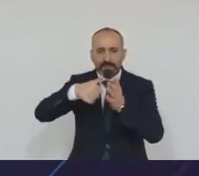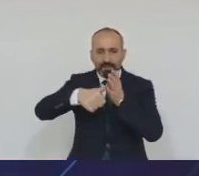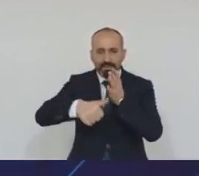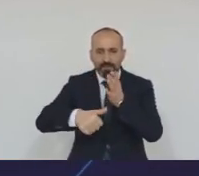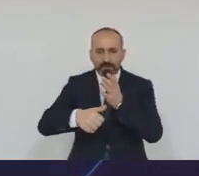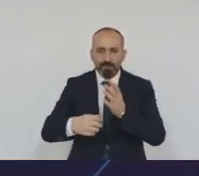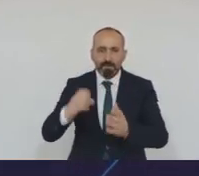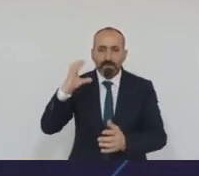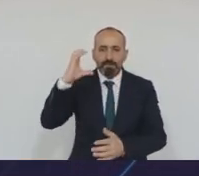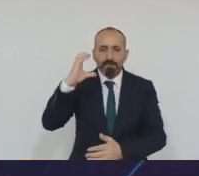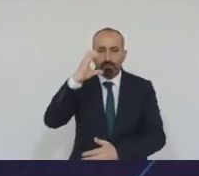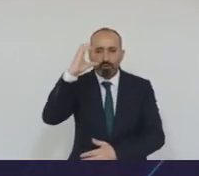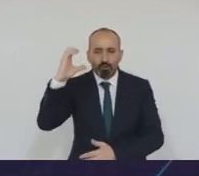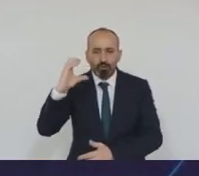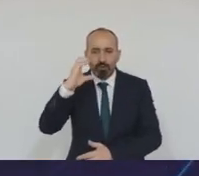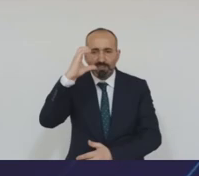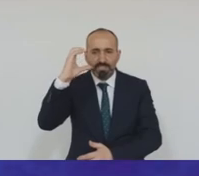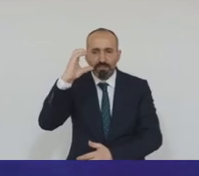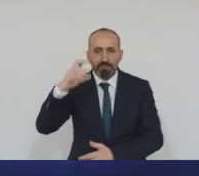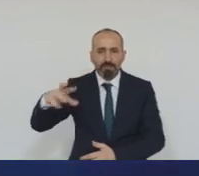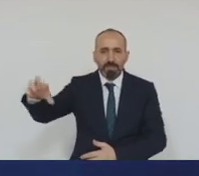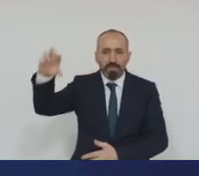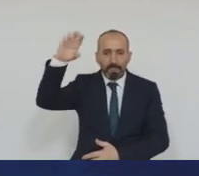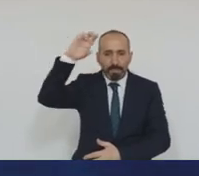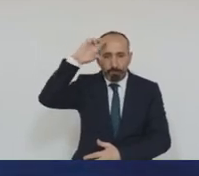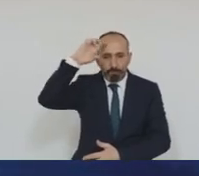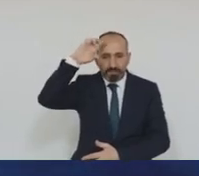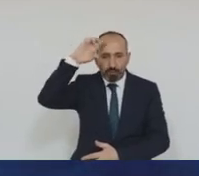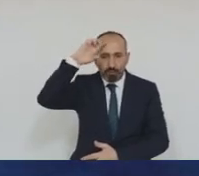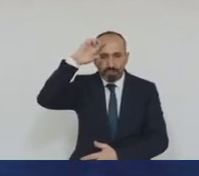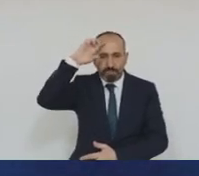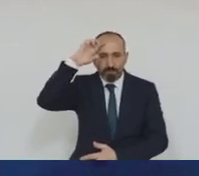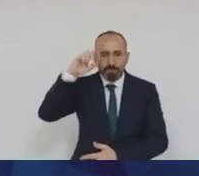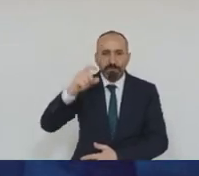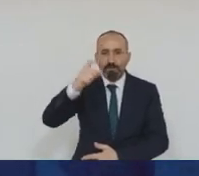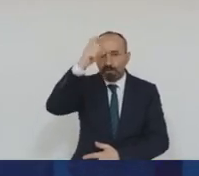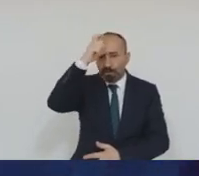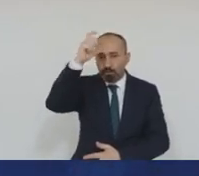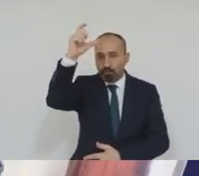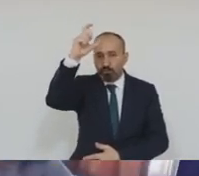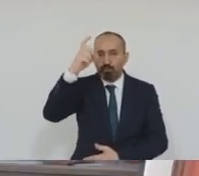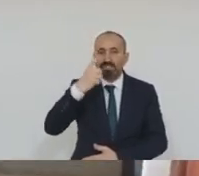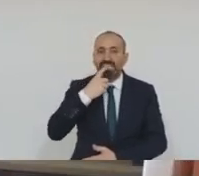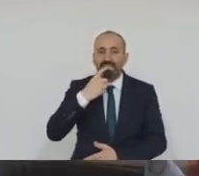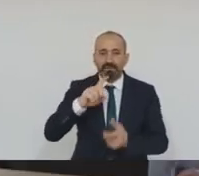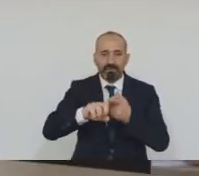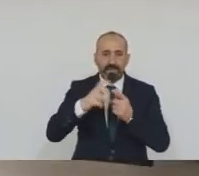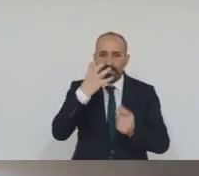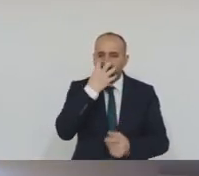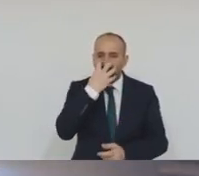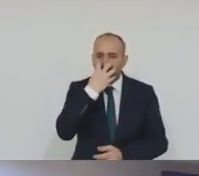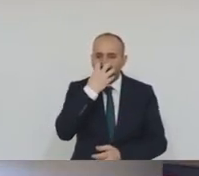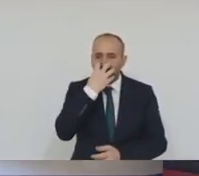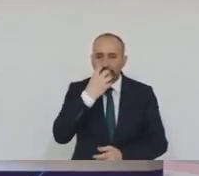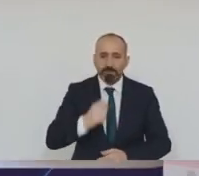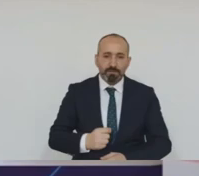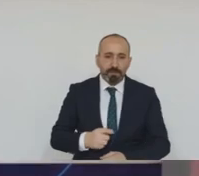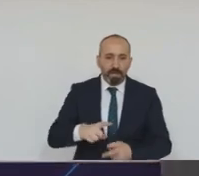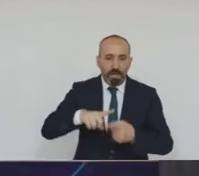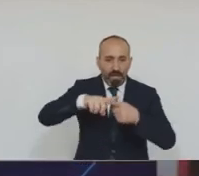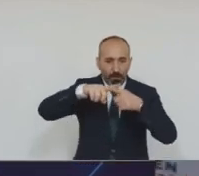sanat tarihi, sosyoloji, psikoloji, Türk dili ve